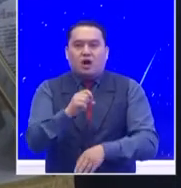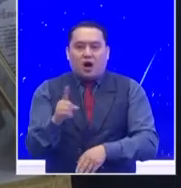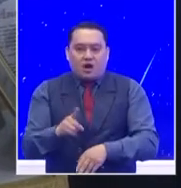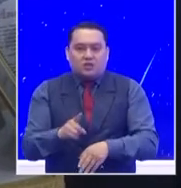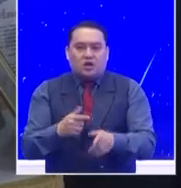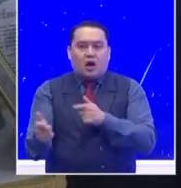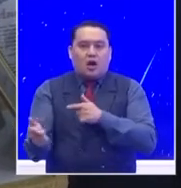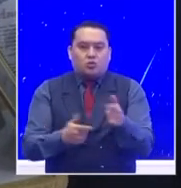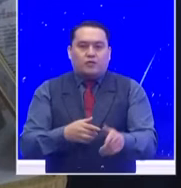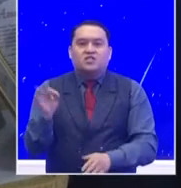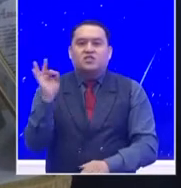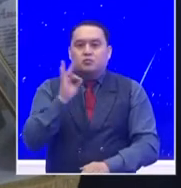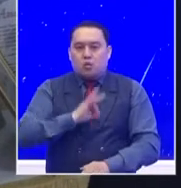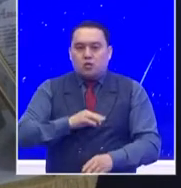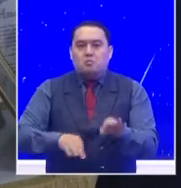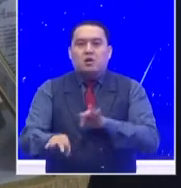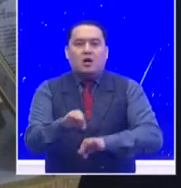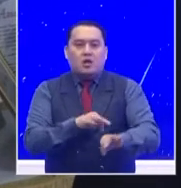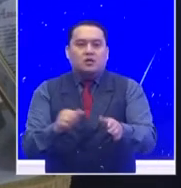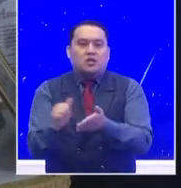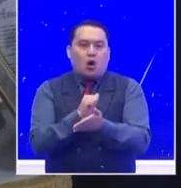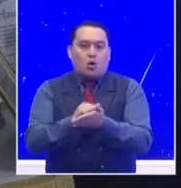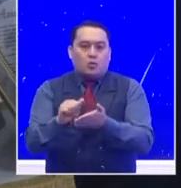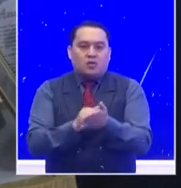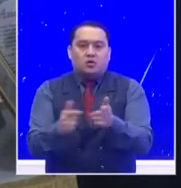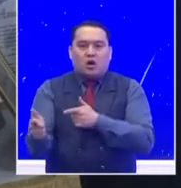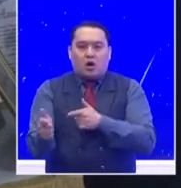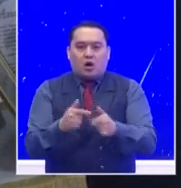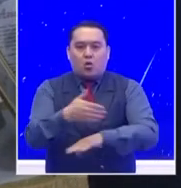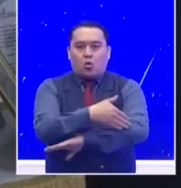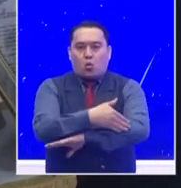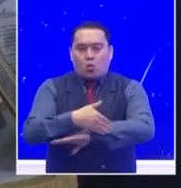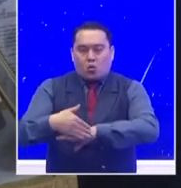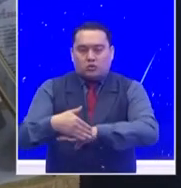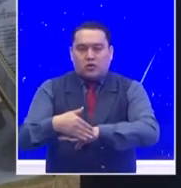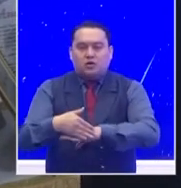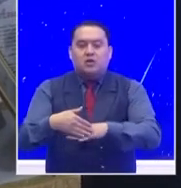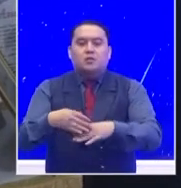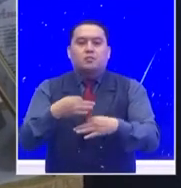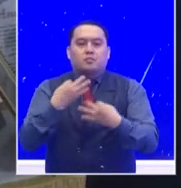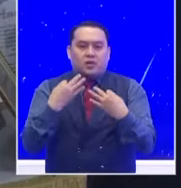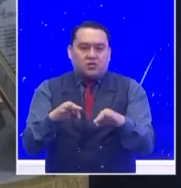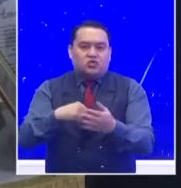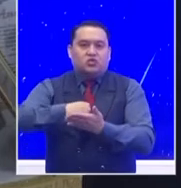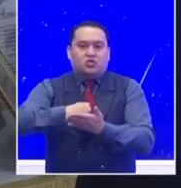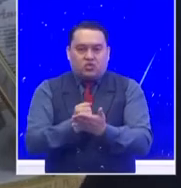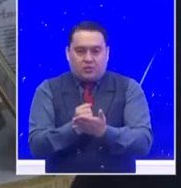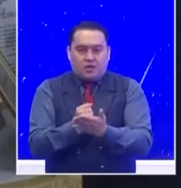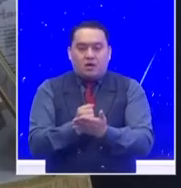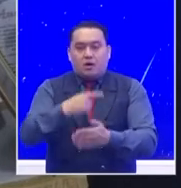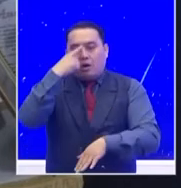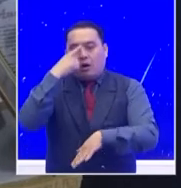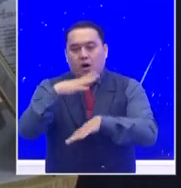и готова к использованию. Проектно-сметная документация по газификации улиц Баканаса прошли госэкспертизу. Благодаря главе региона